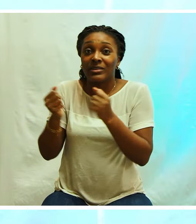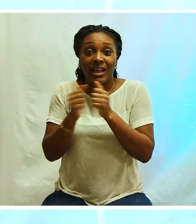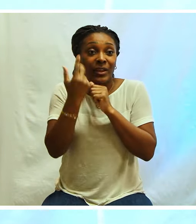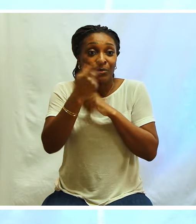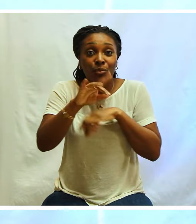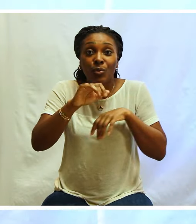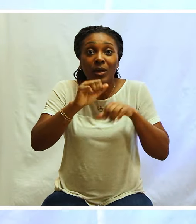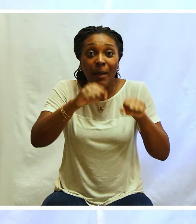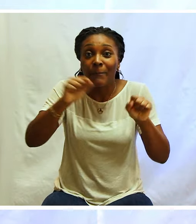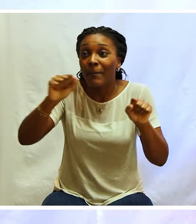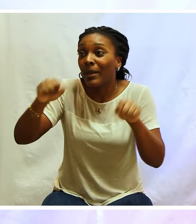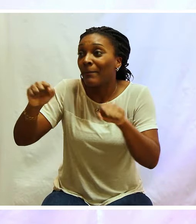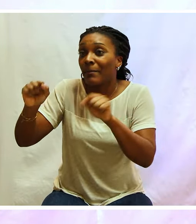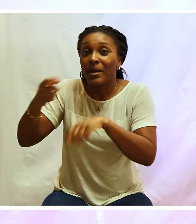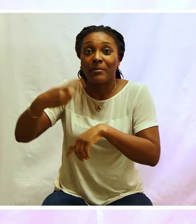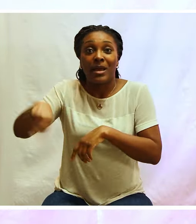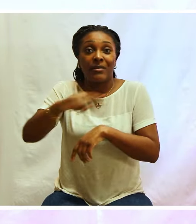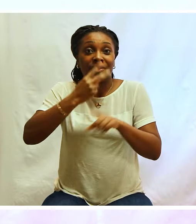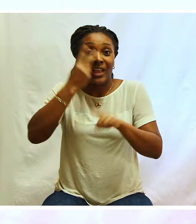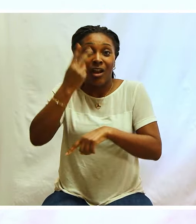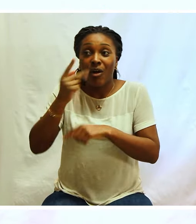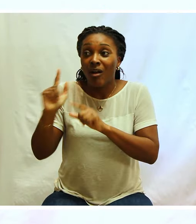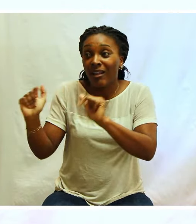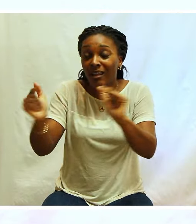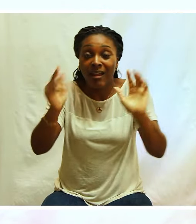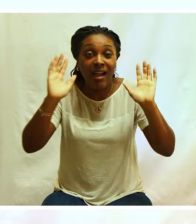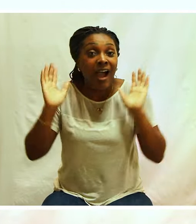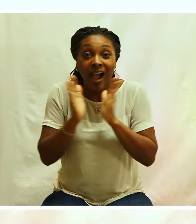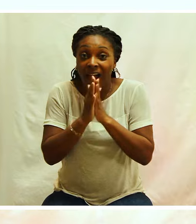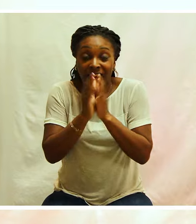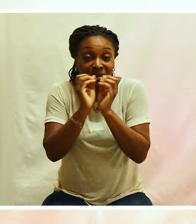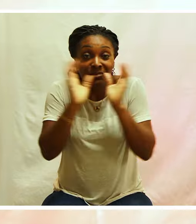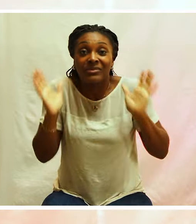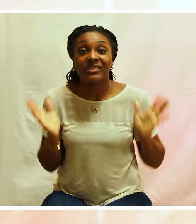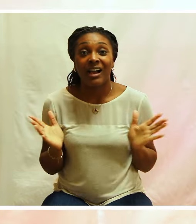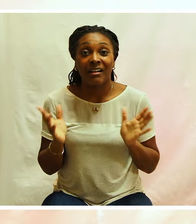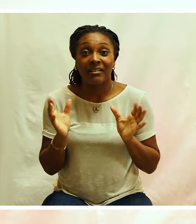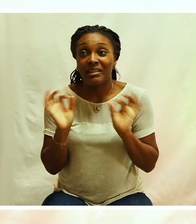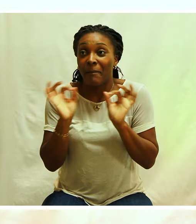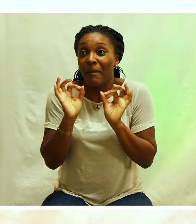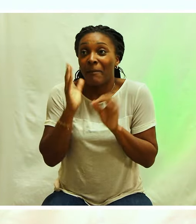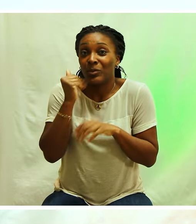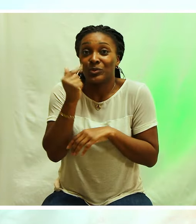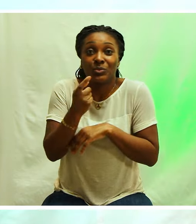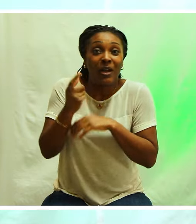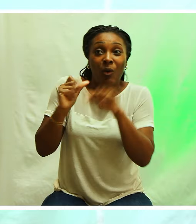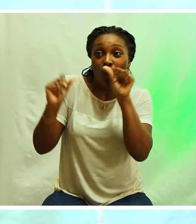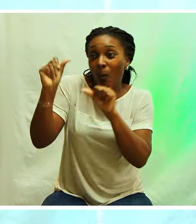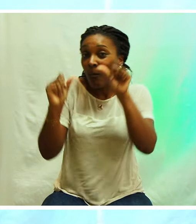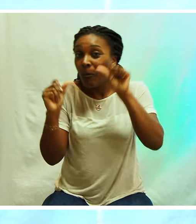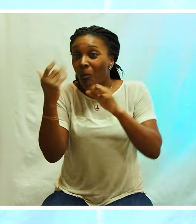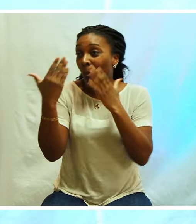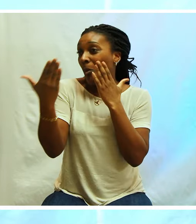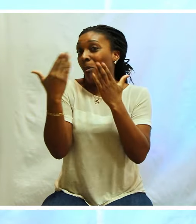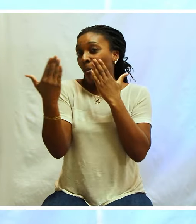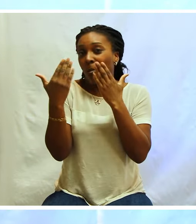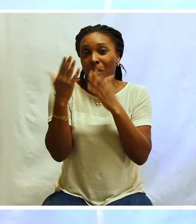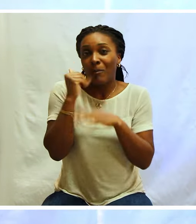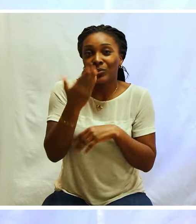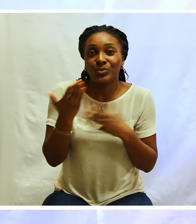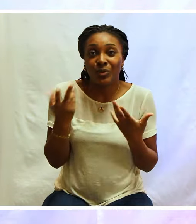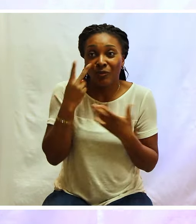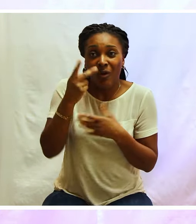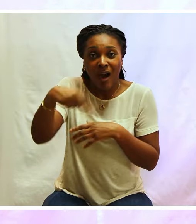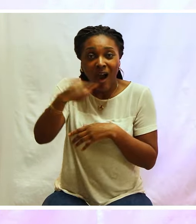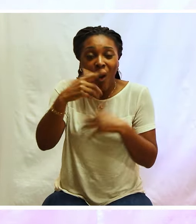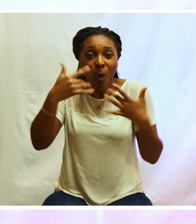talents, avec leurs ressources, et on voit qu'ils le font de bon cœur, et c'est beau de voir ce qu'ils produisent. C'est beau